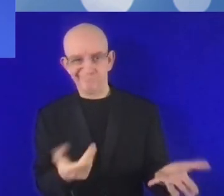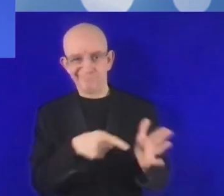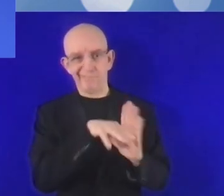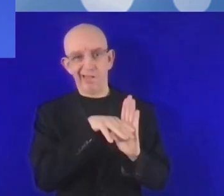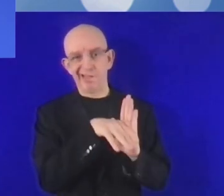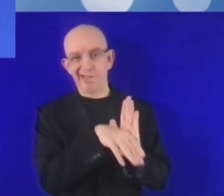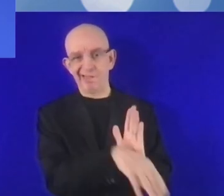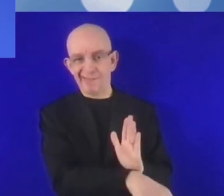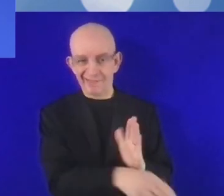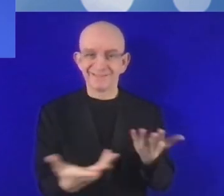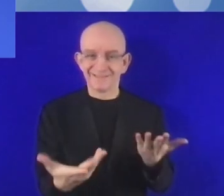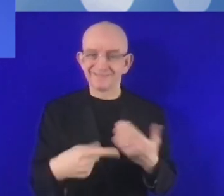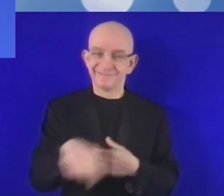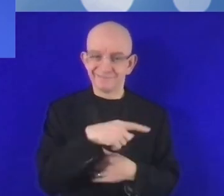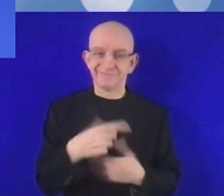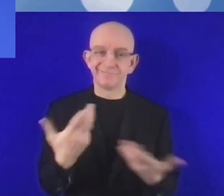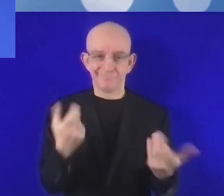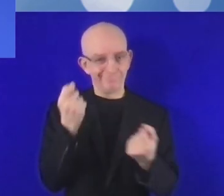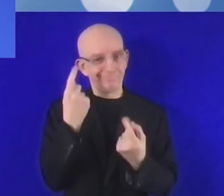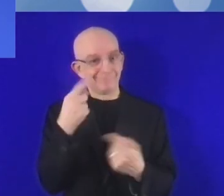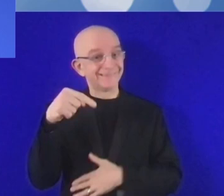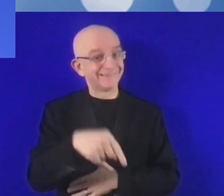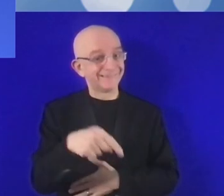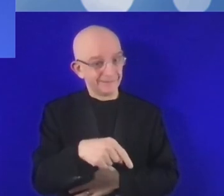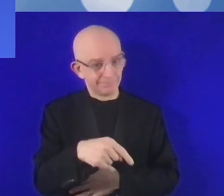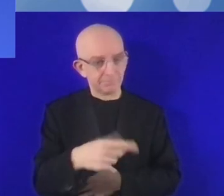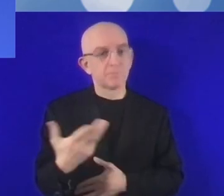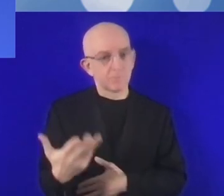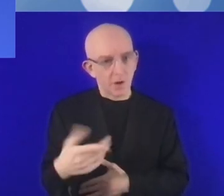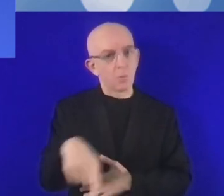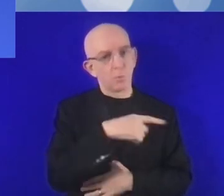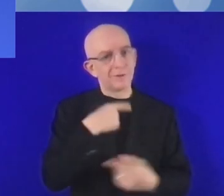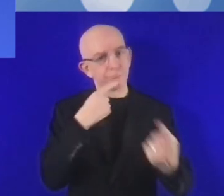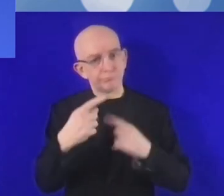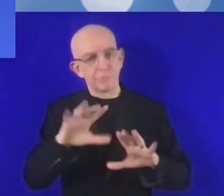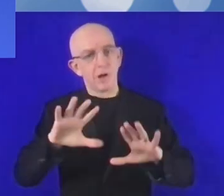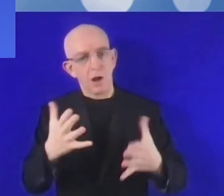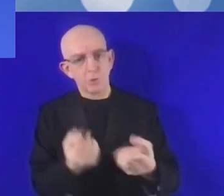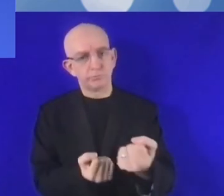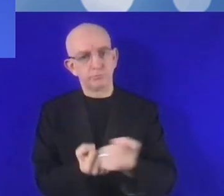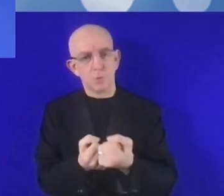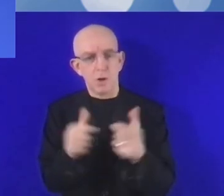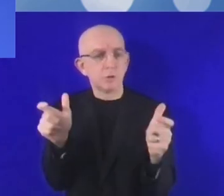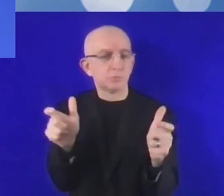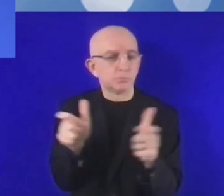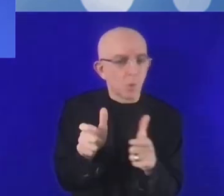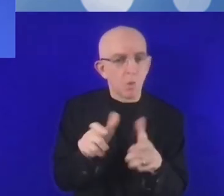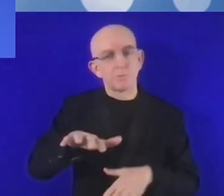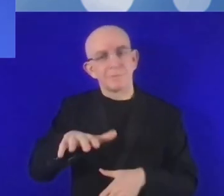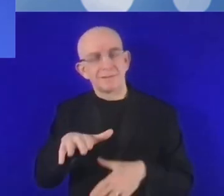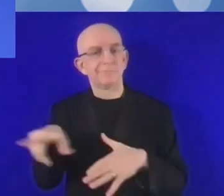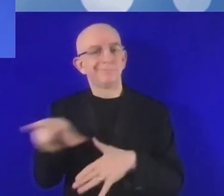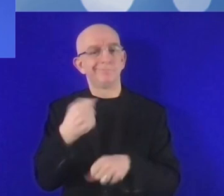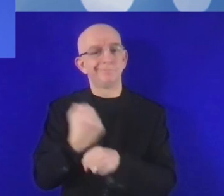маленькие, малые предприятия и разные элементы. Это вот все эти новые темы,